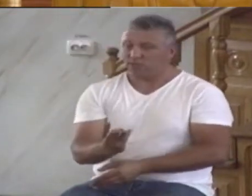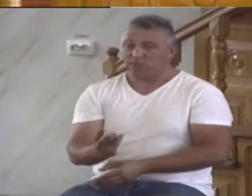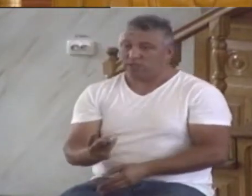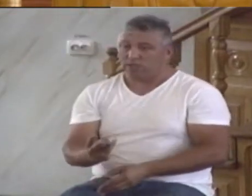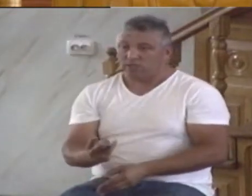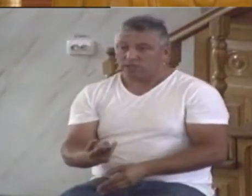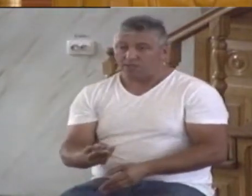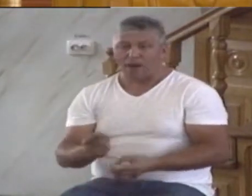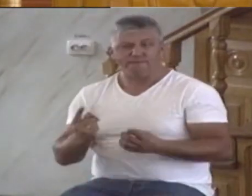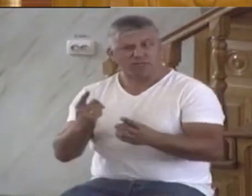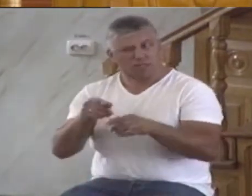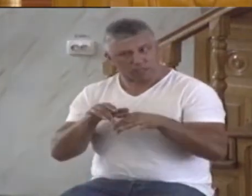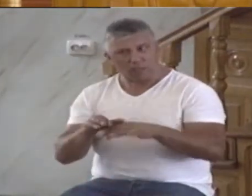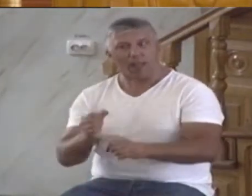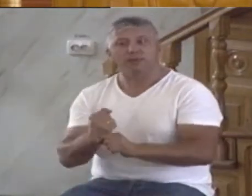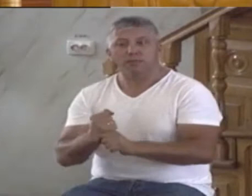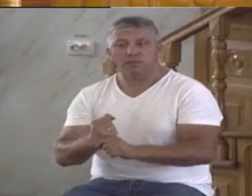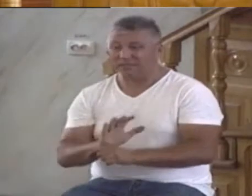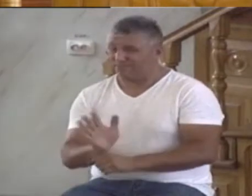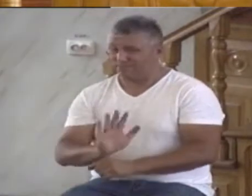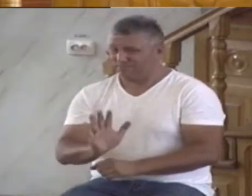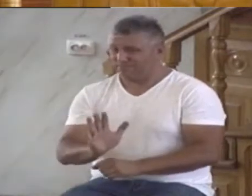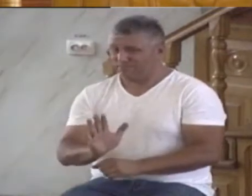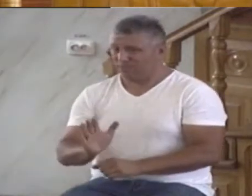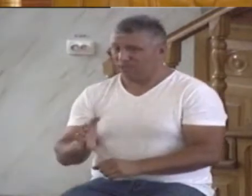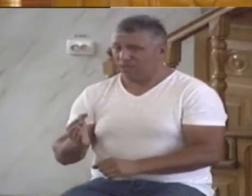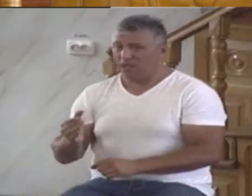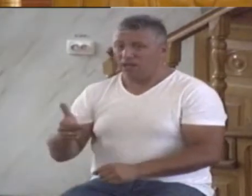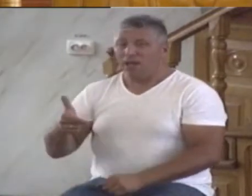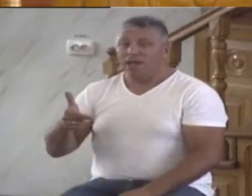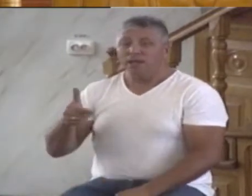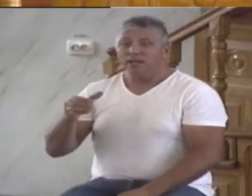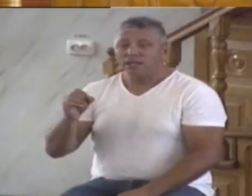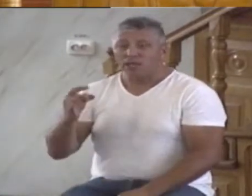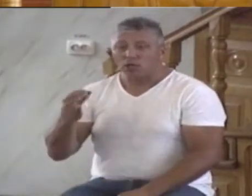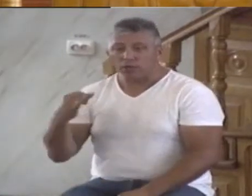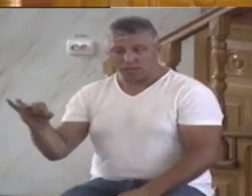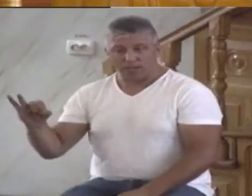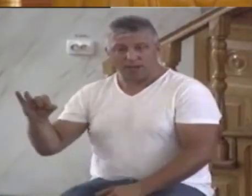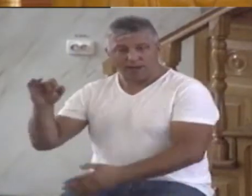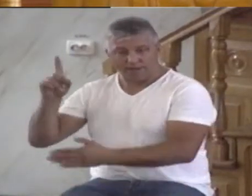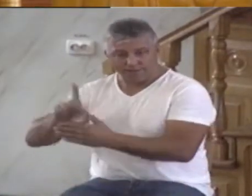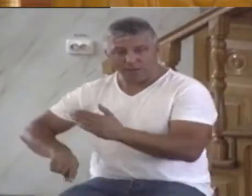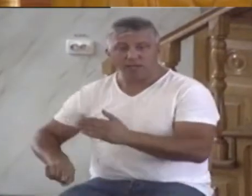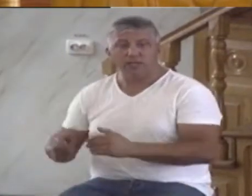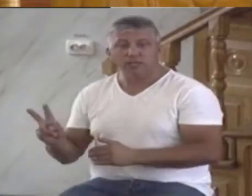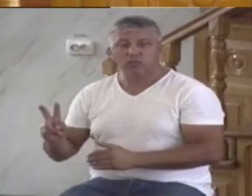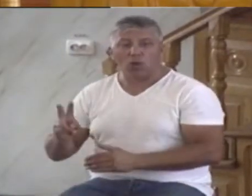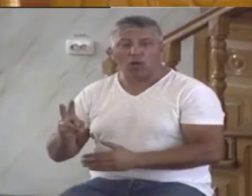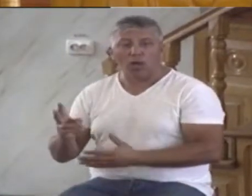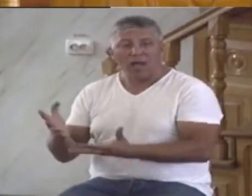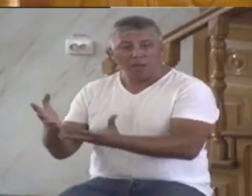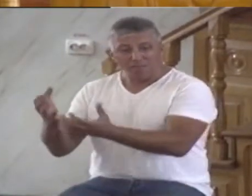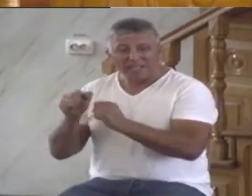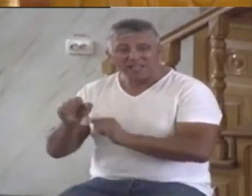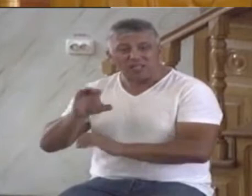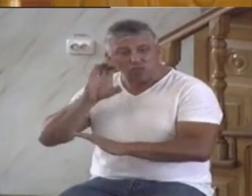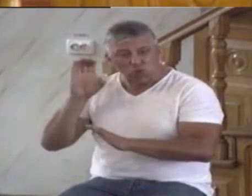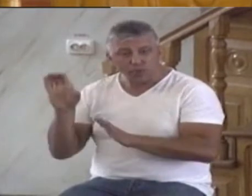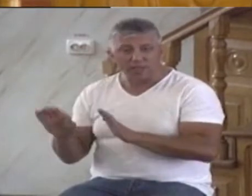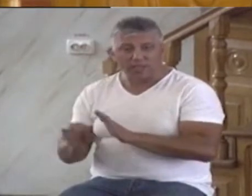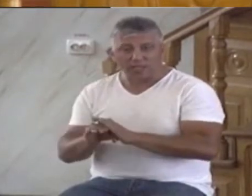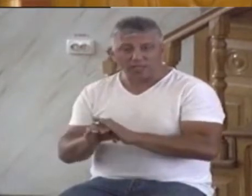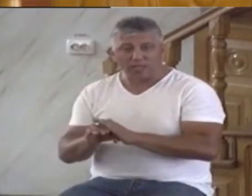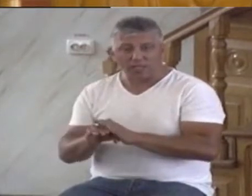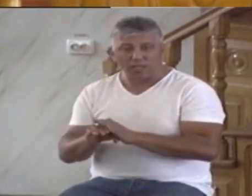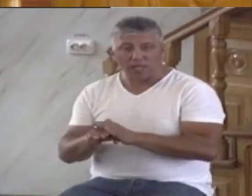Герой веры – это тот, кто в смирении принял и исполнил